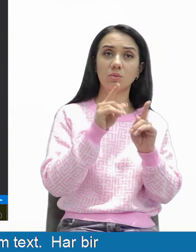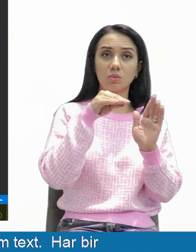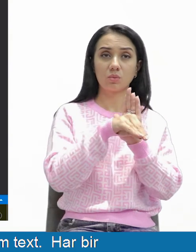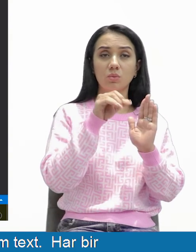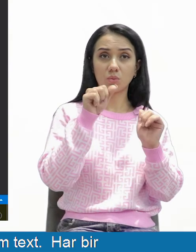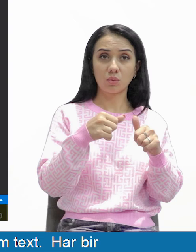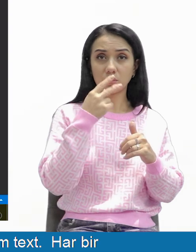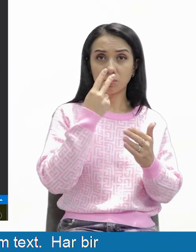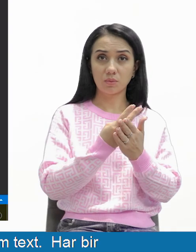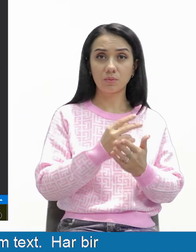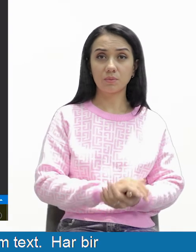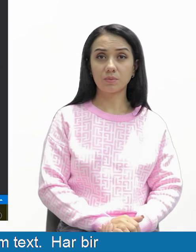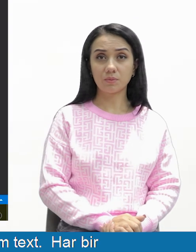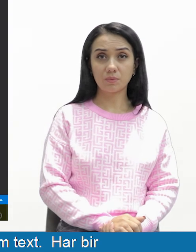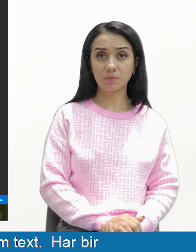Tushunarli.